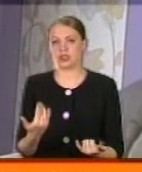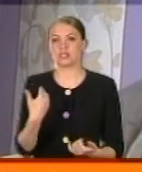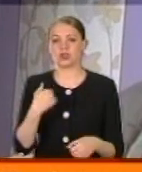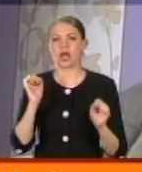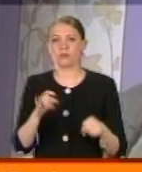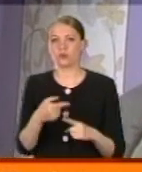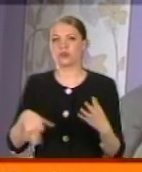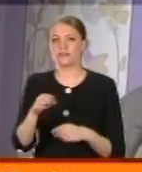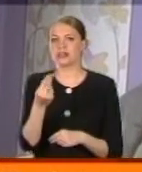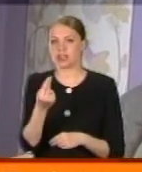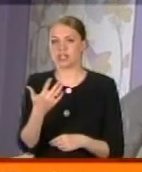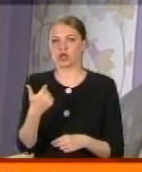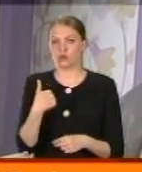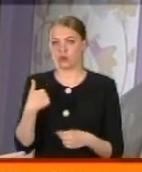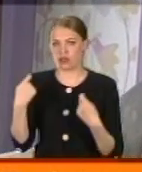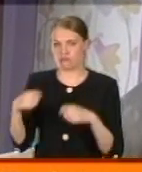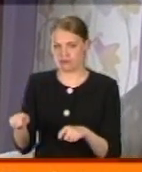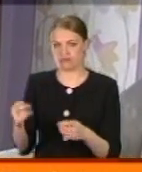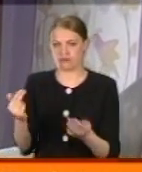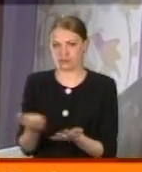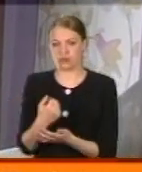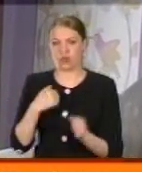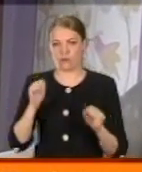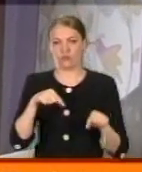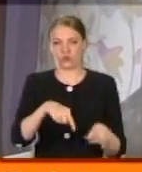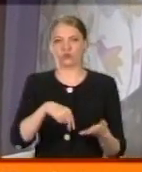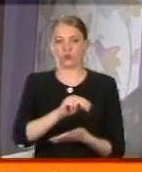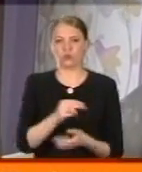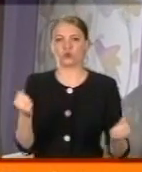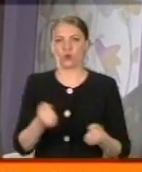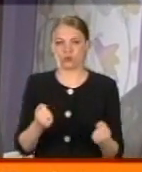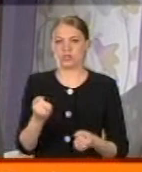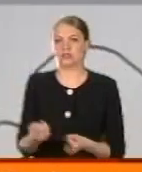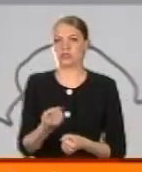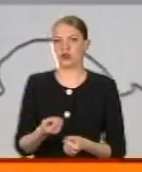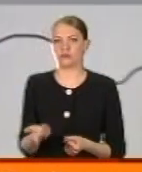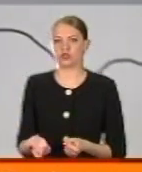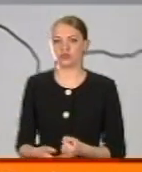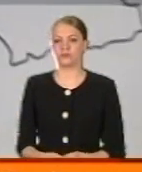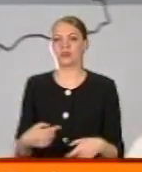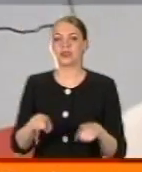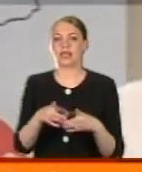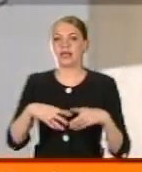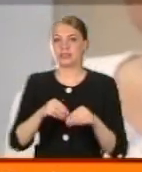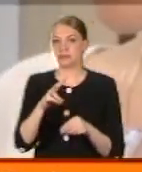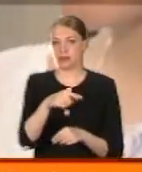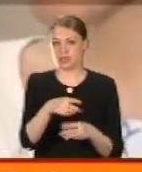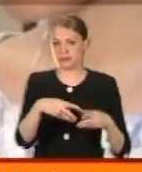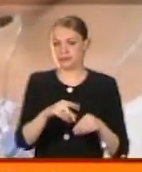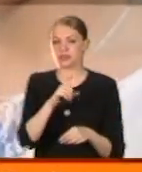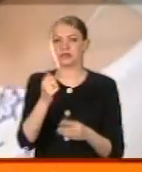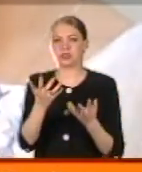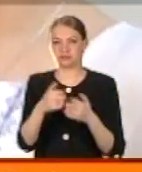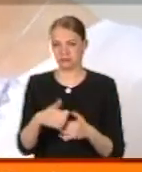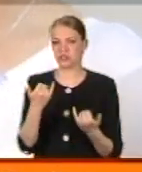можу на всі ці гроші, які я виручила з цього всього, я тут можу купити холодильник і стиральну машину. Таких сімей, як Войтенки, за даними